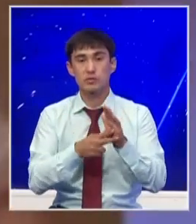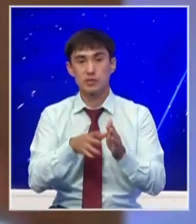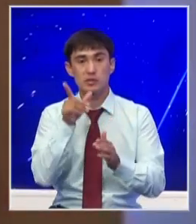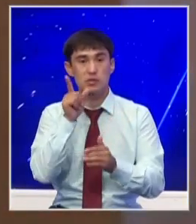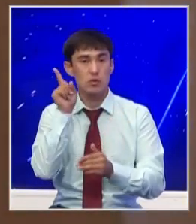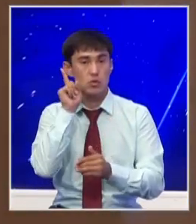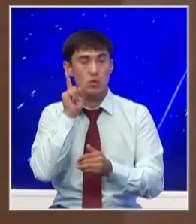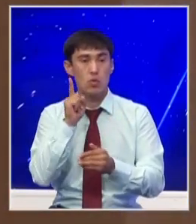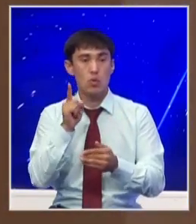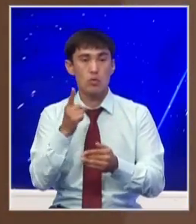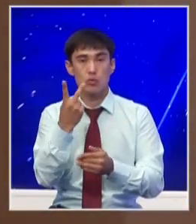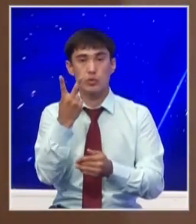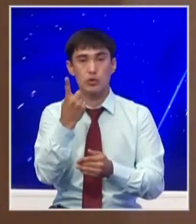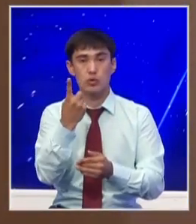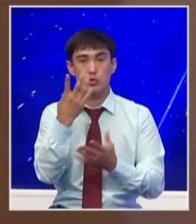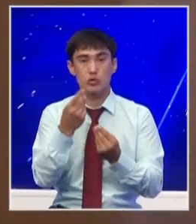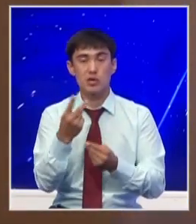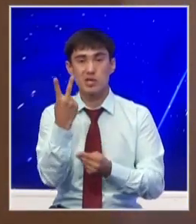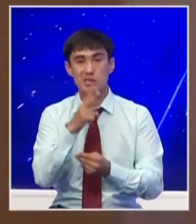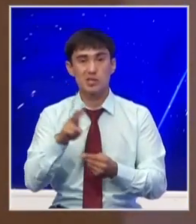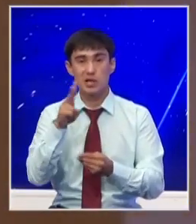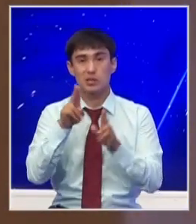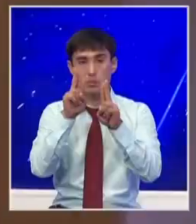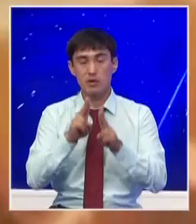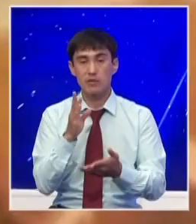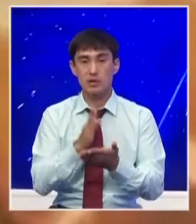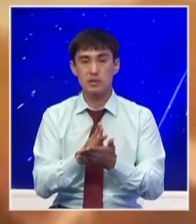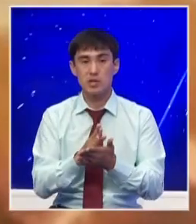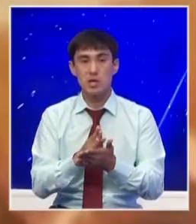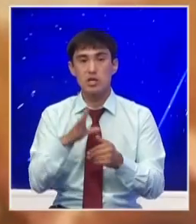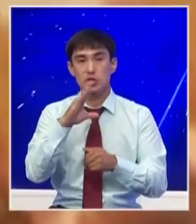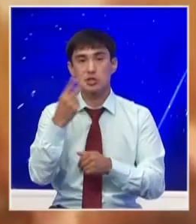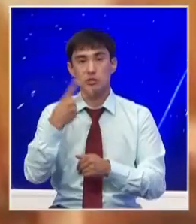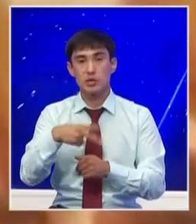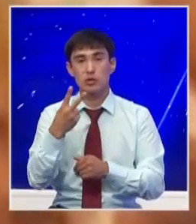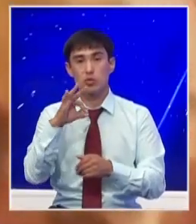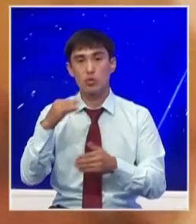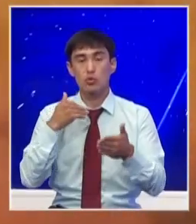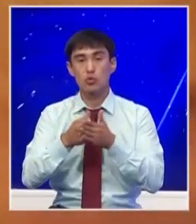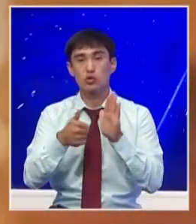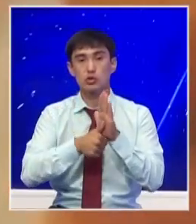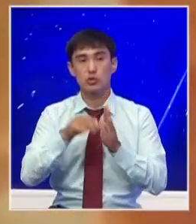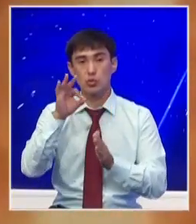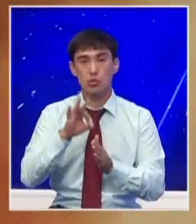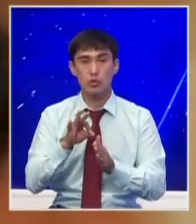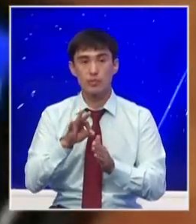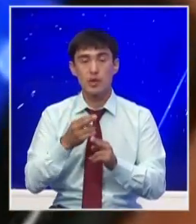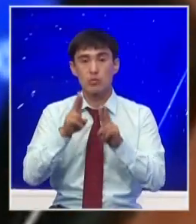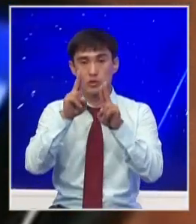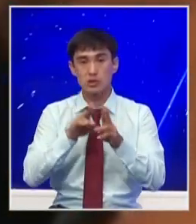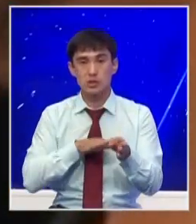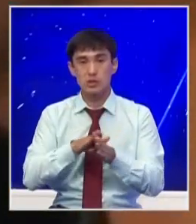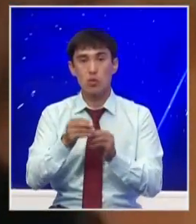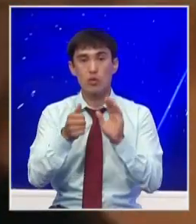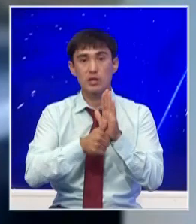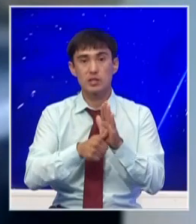гаджеттерді қолдануы күніне 2 сағатпен шектейтін ережелерді ұсынды. Кешкі сағат 22:00-ден таңғы 6-ға дейін. Ұсынылған ережеге сәйкес